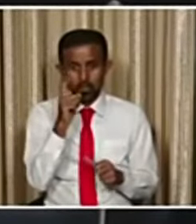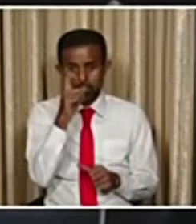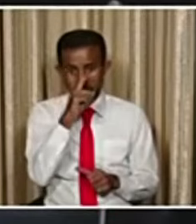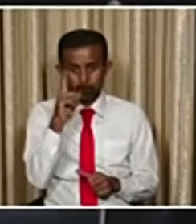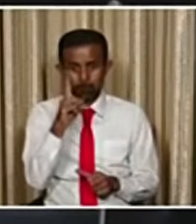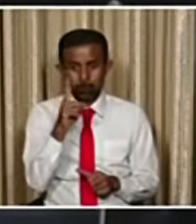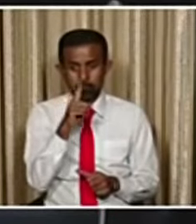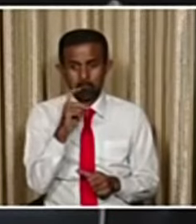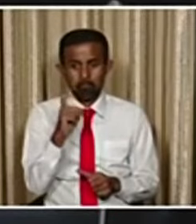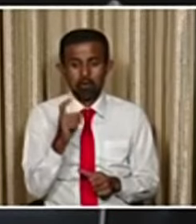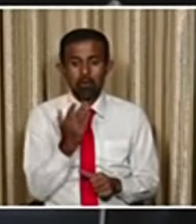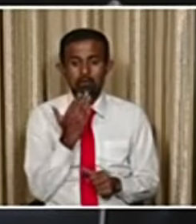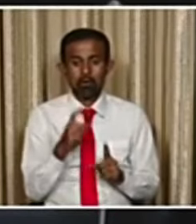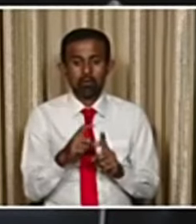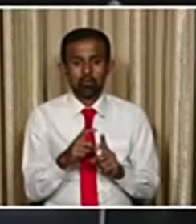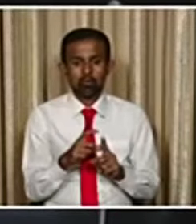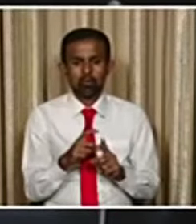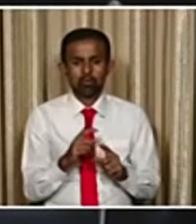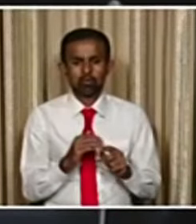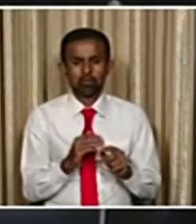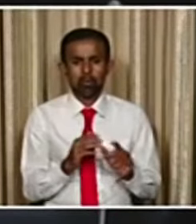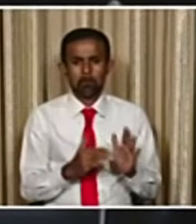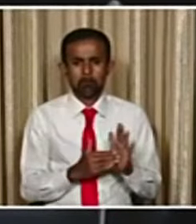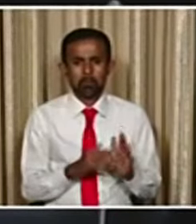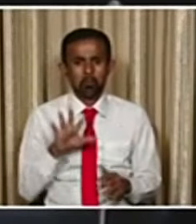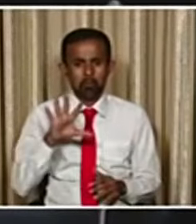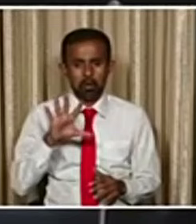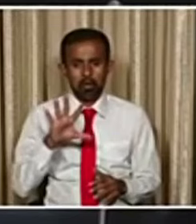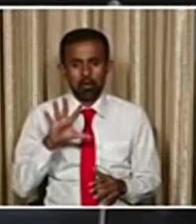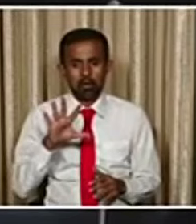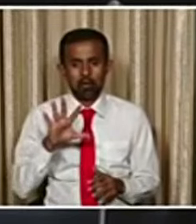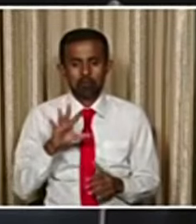ಅಪಿ ಅಮೆರಿಕಾನು ಡಾಲರ್ ಅವಮೋಷಿಯನ್ ಮಿಲಿಯನ್ ಪಹಾಕ್